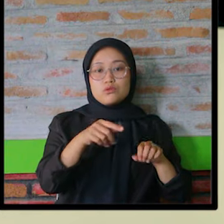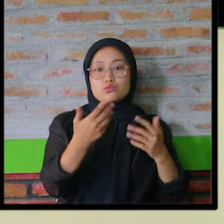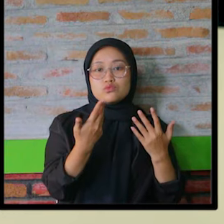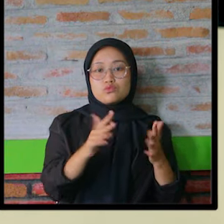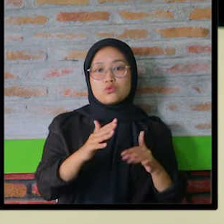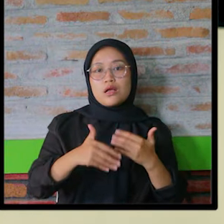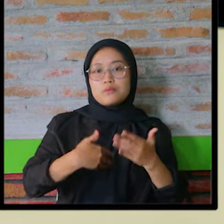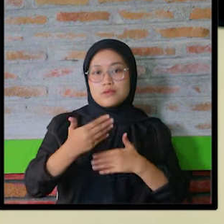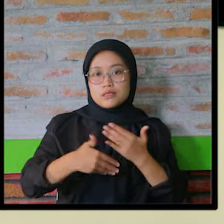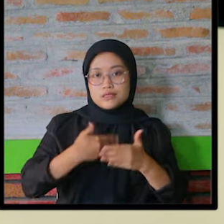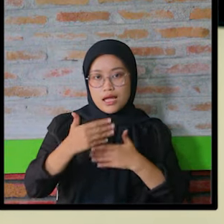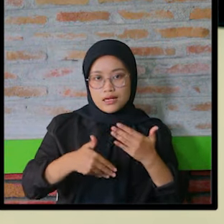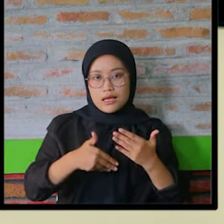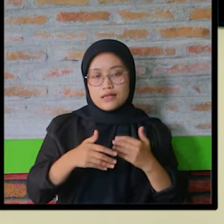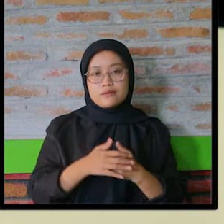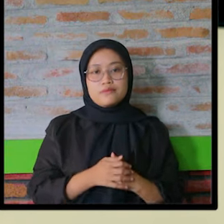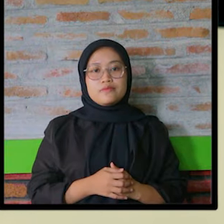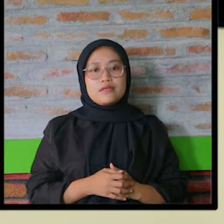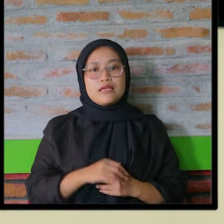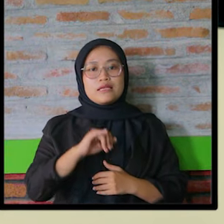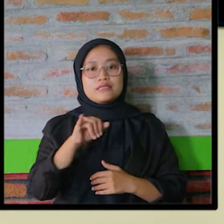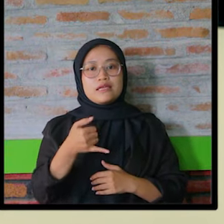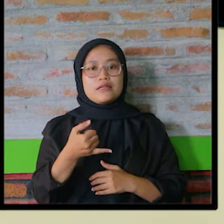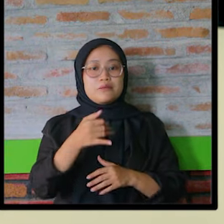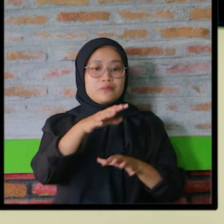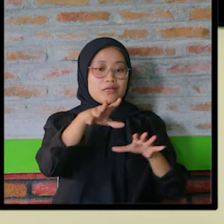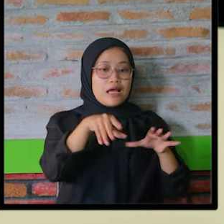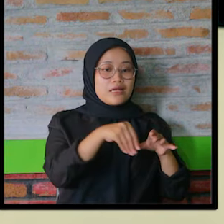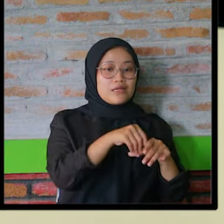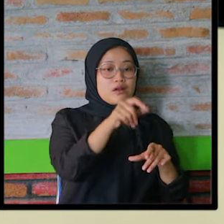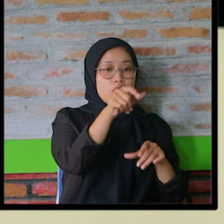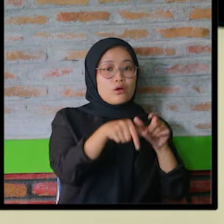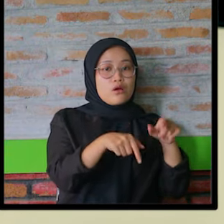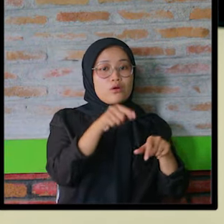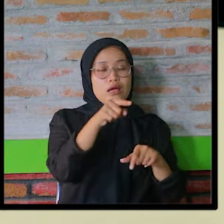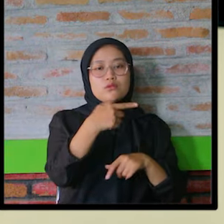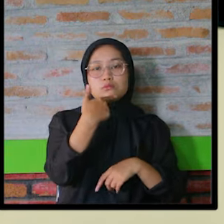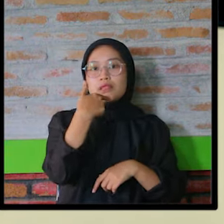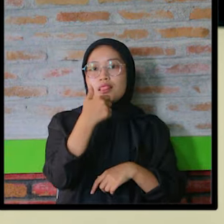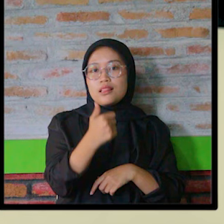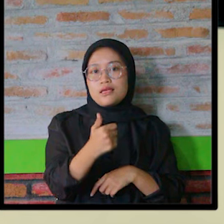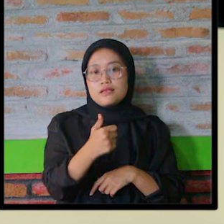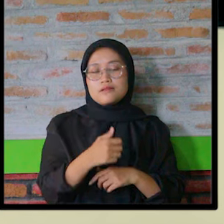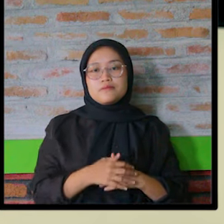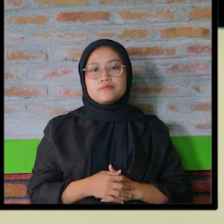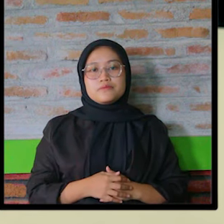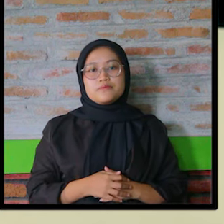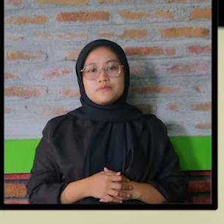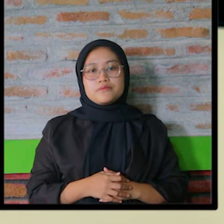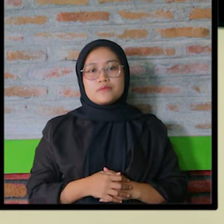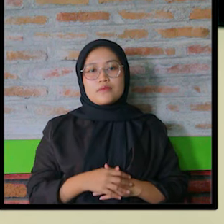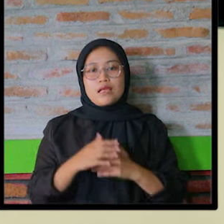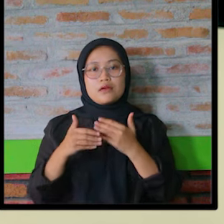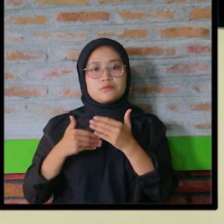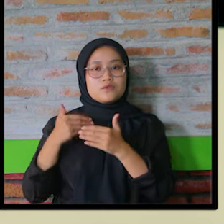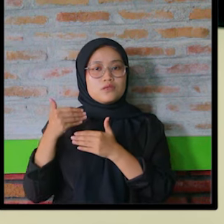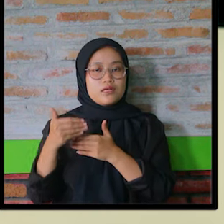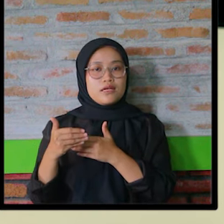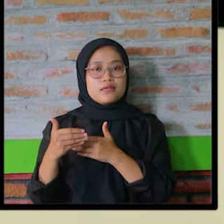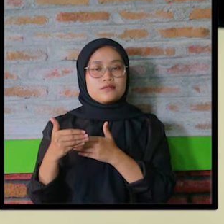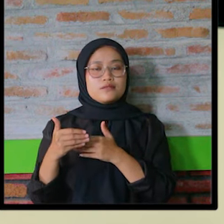berjalan gitu maka namanya perkaderan itu penting h i kemudian adalah